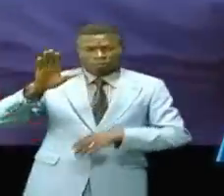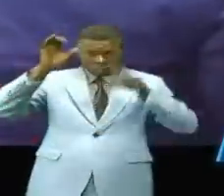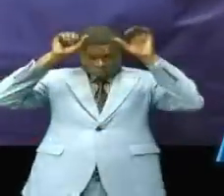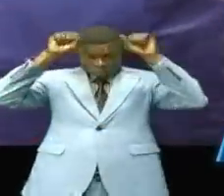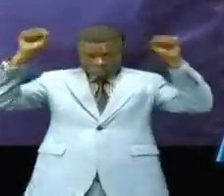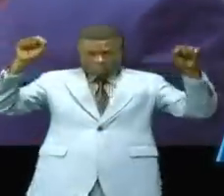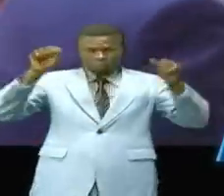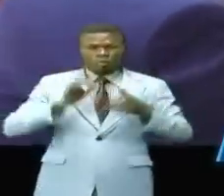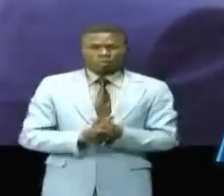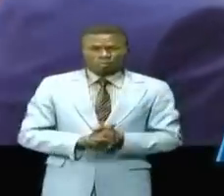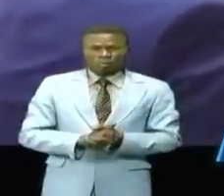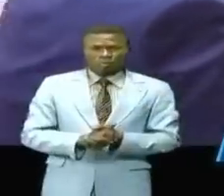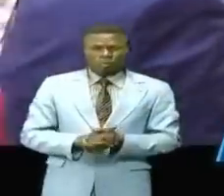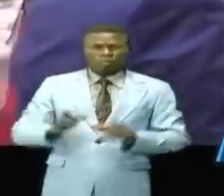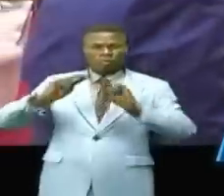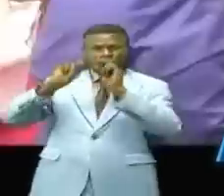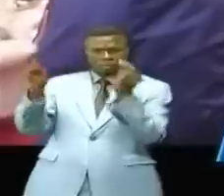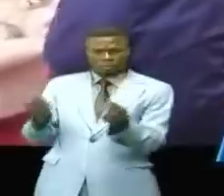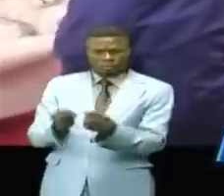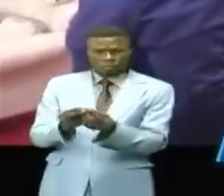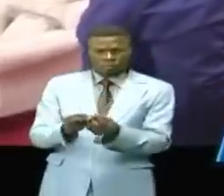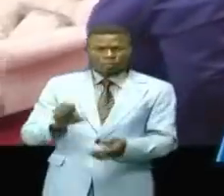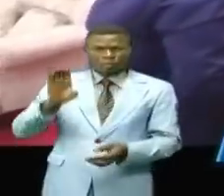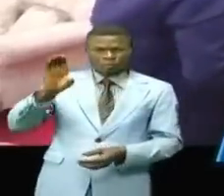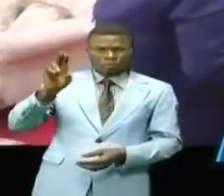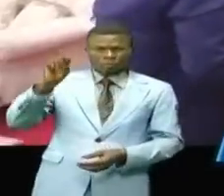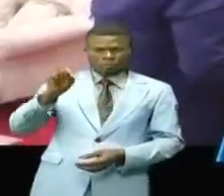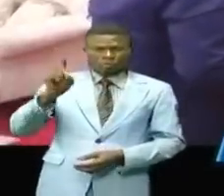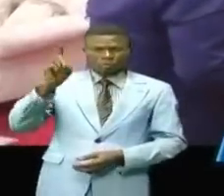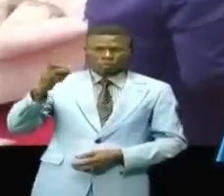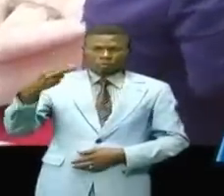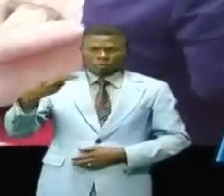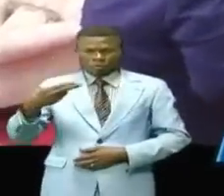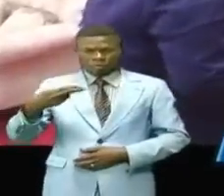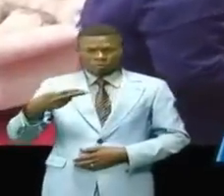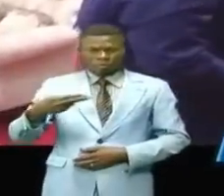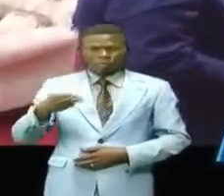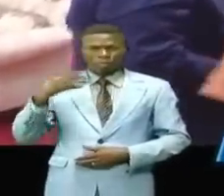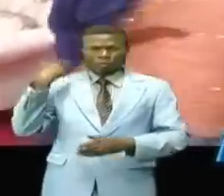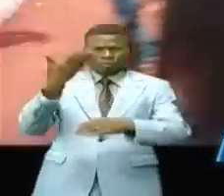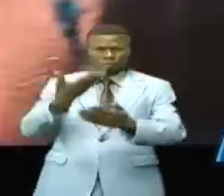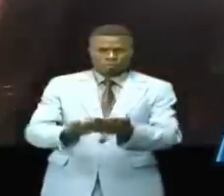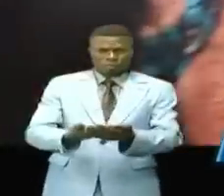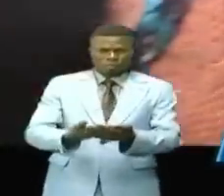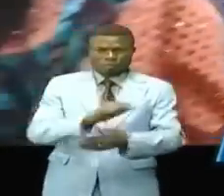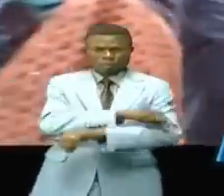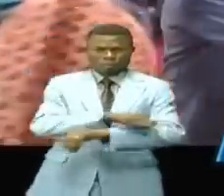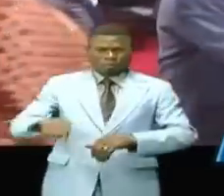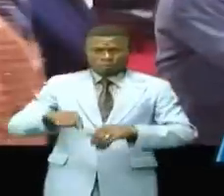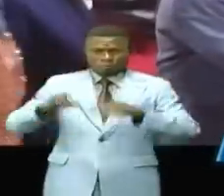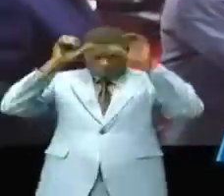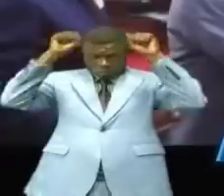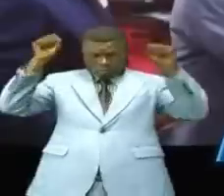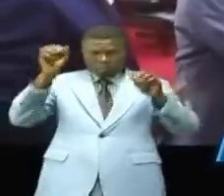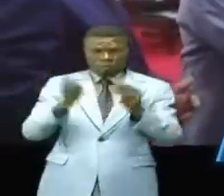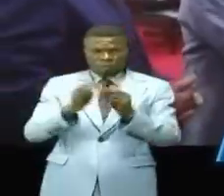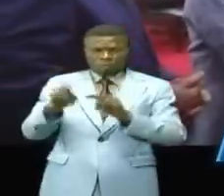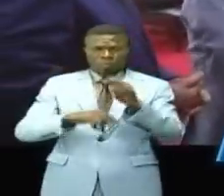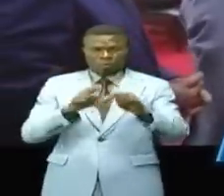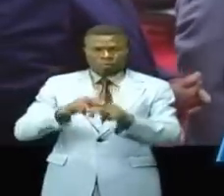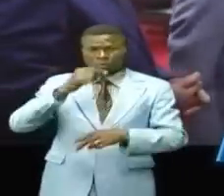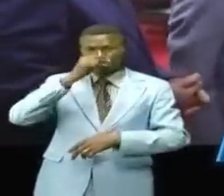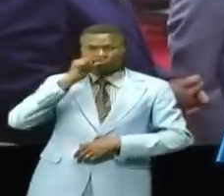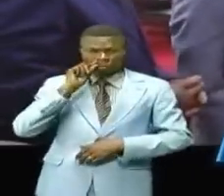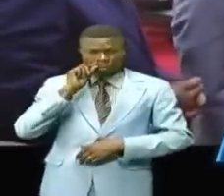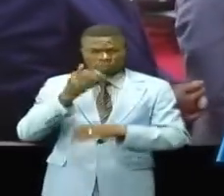Sapou Mukulu, cette délégation de la CNDH a été reçue par le président de l'Assemblée nationale, Christophe Mboso Kodiampuanga,